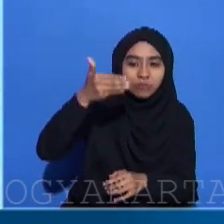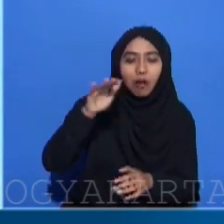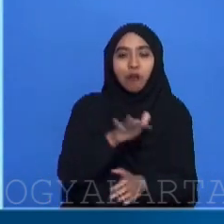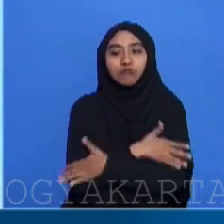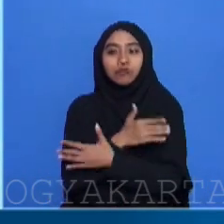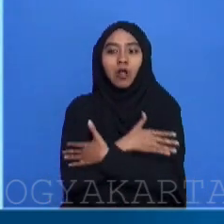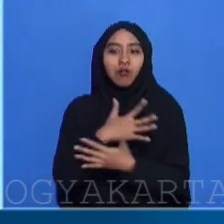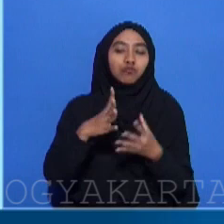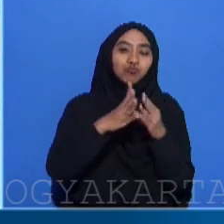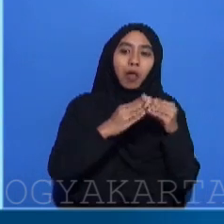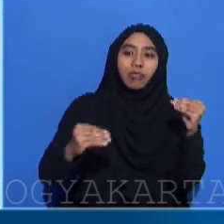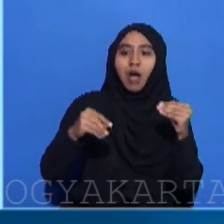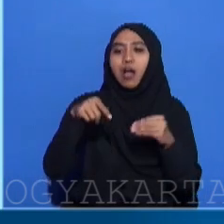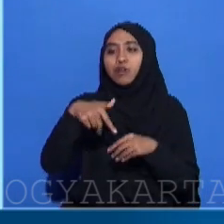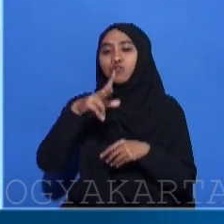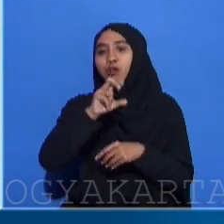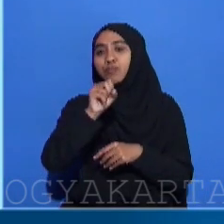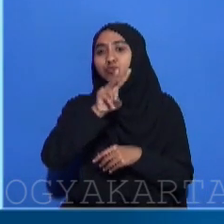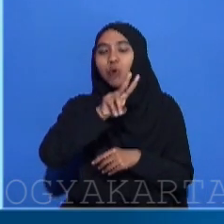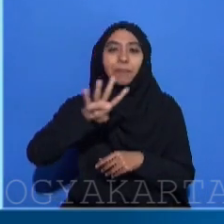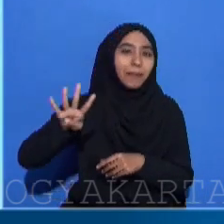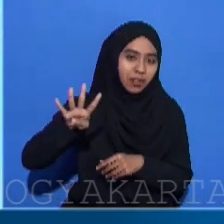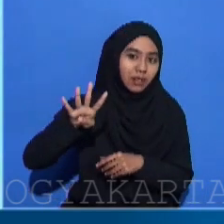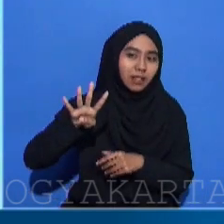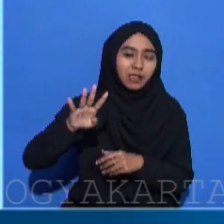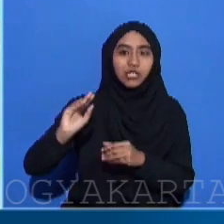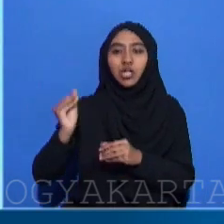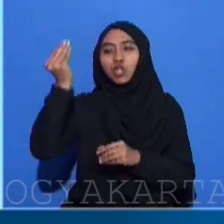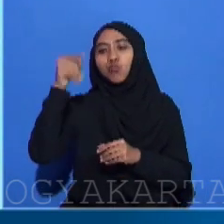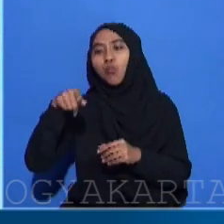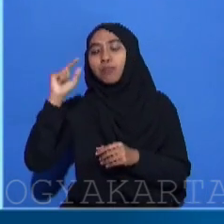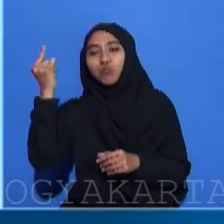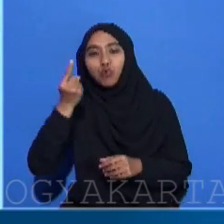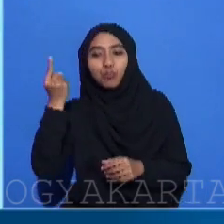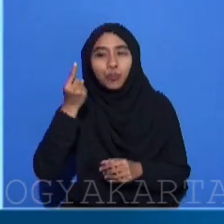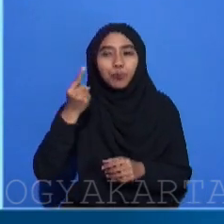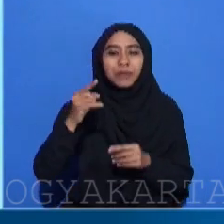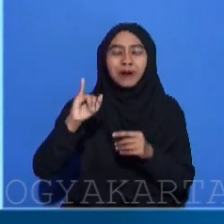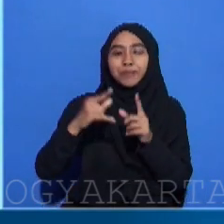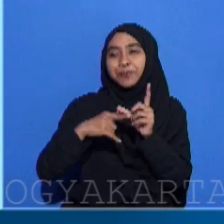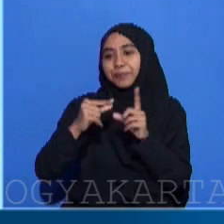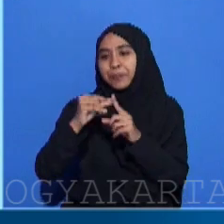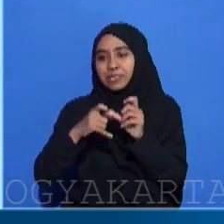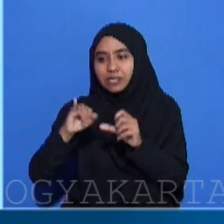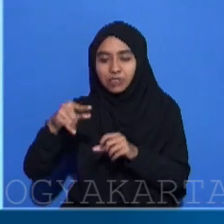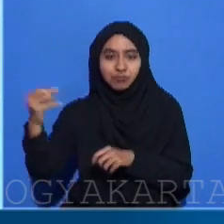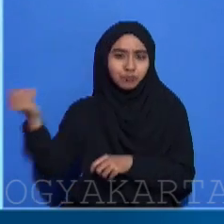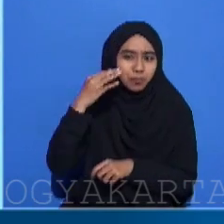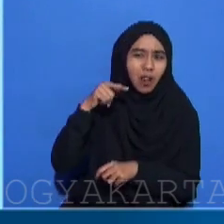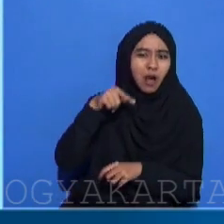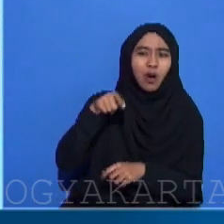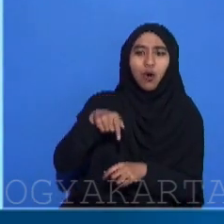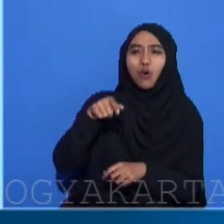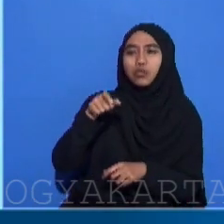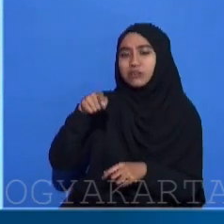tahun 2024 ketua umum PH Purbo diningrat mengatakan Kejurda ini menjadi